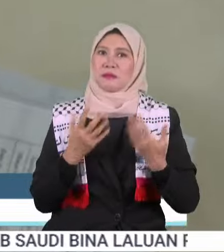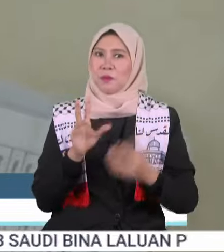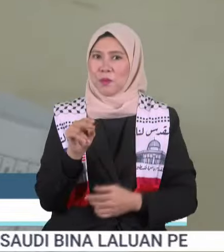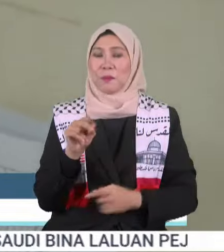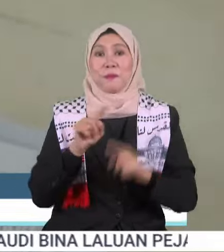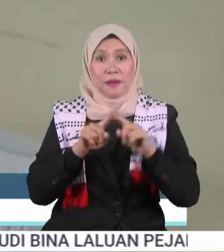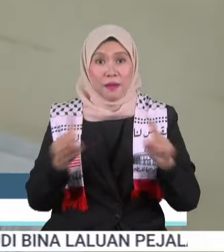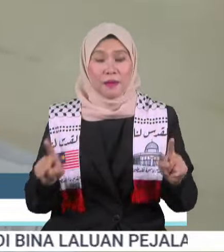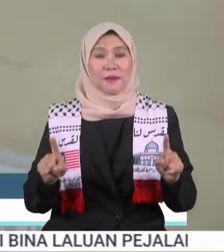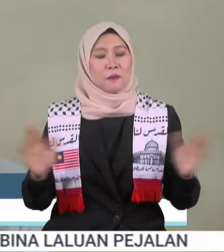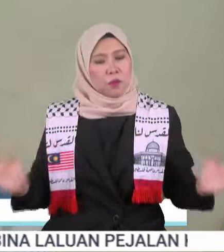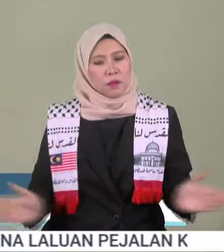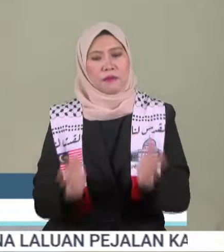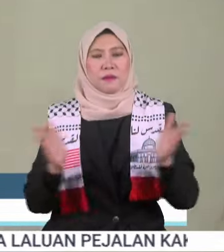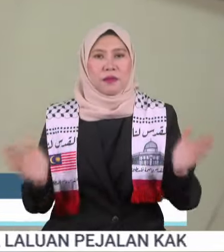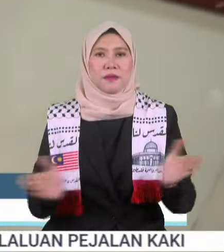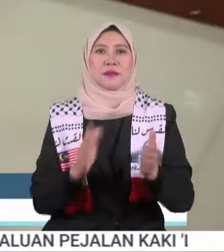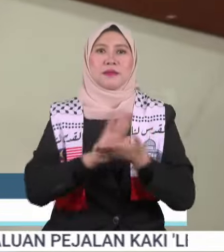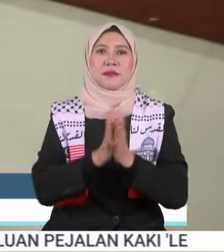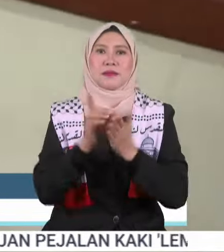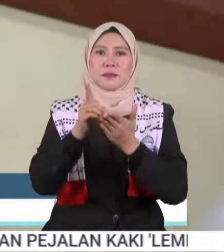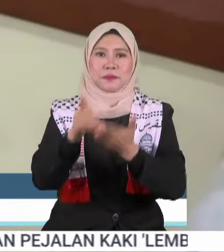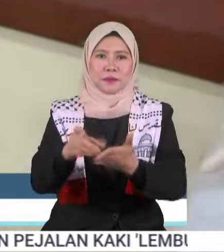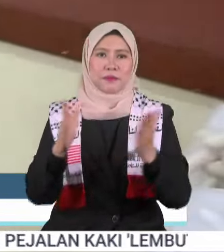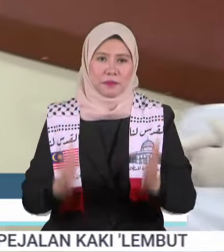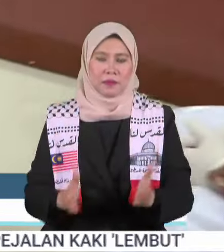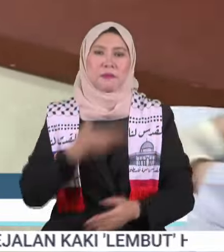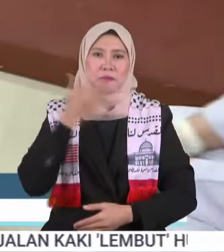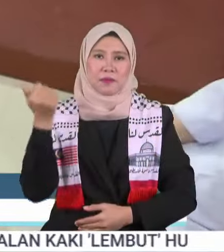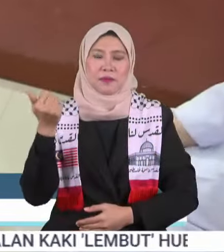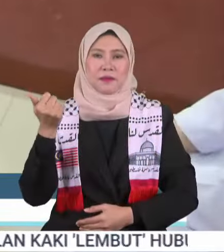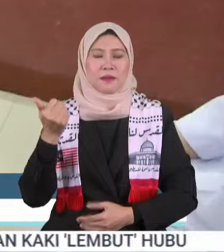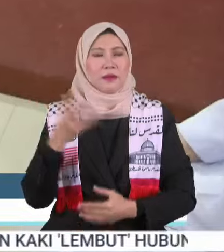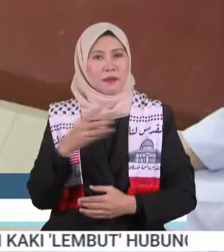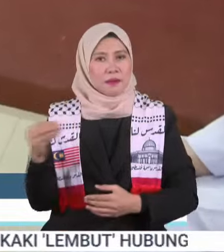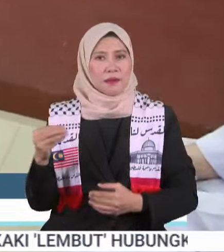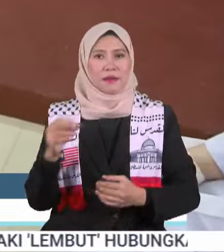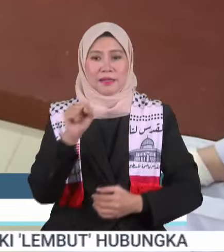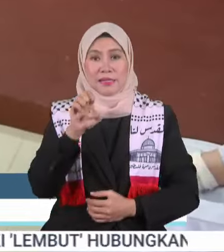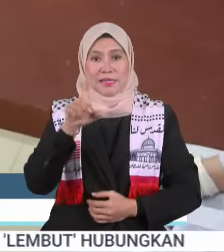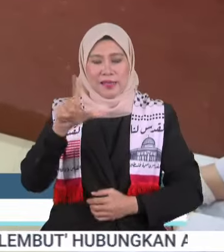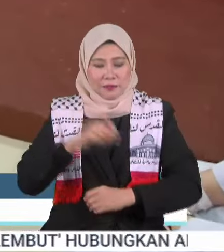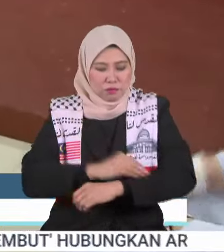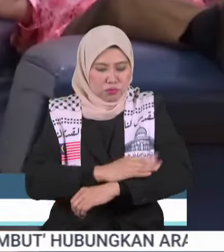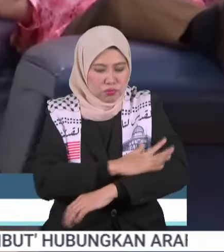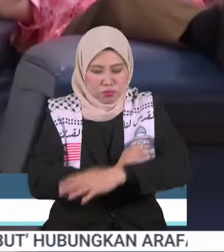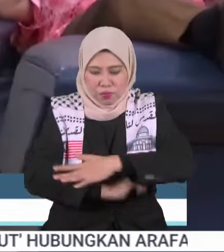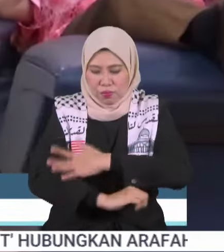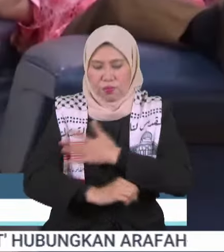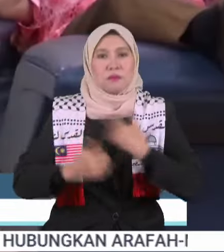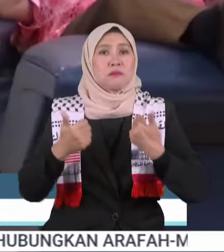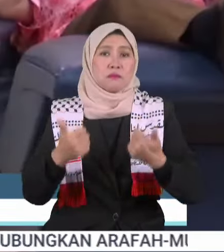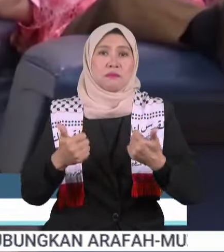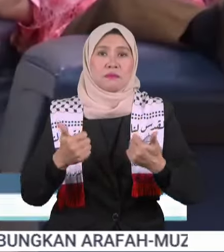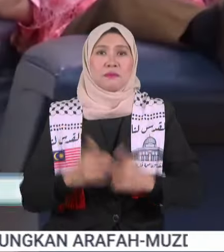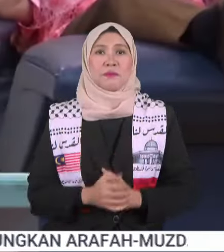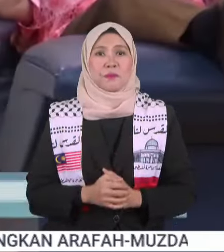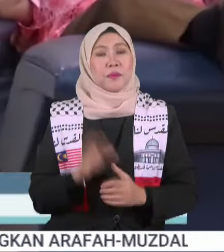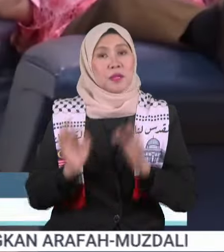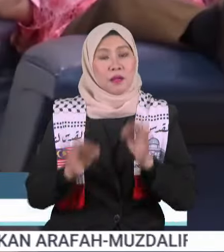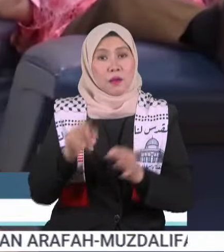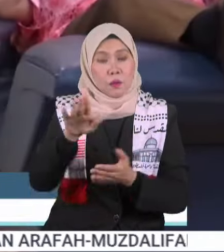Tetapi, motivasi untuk menjadi penderma darah selain merangsang pertumbuhan sel darah baru. Apabila you all menderma,